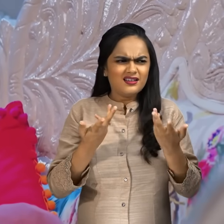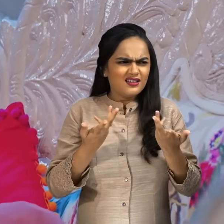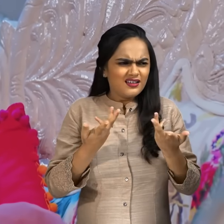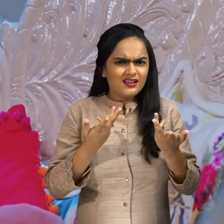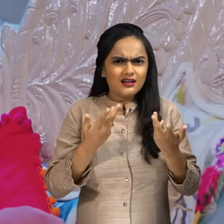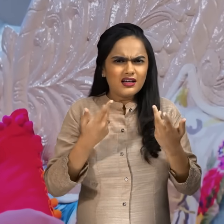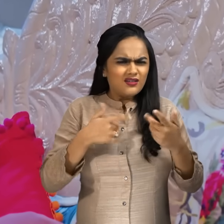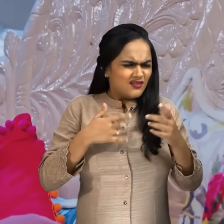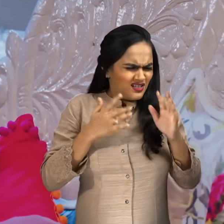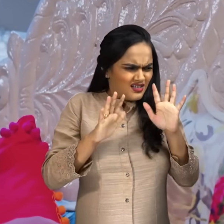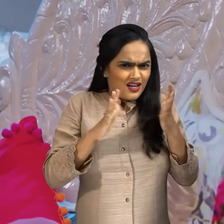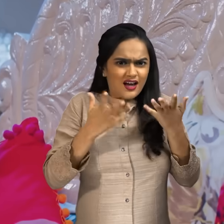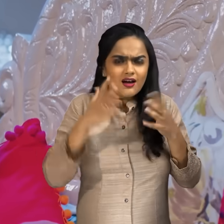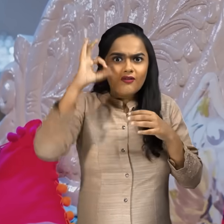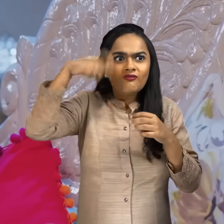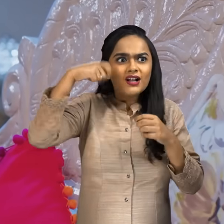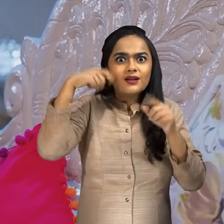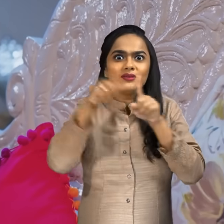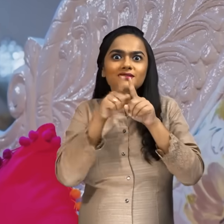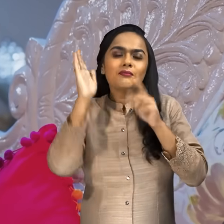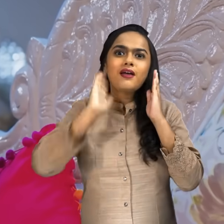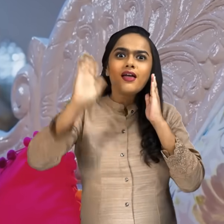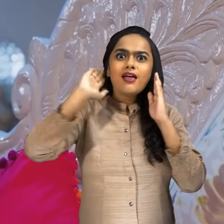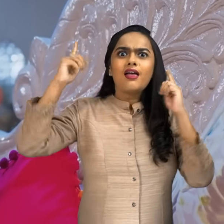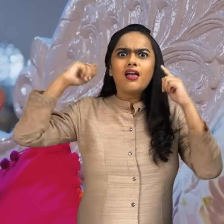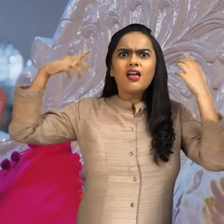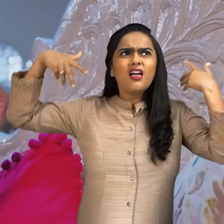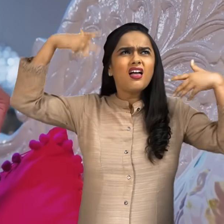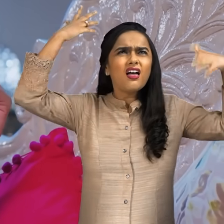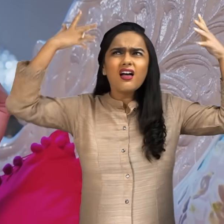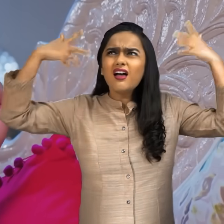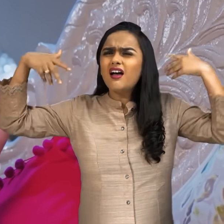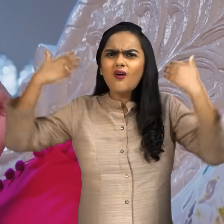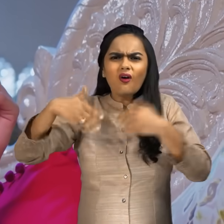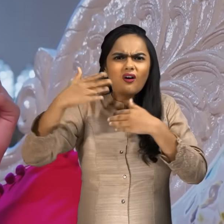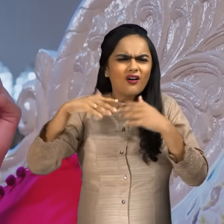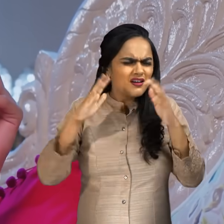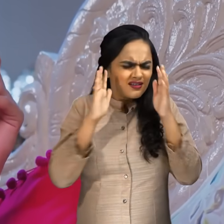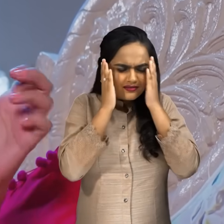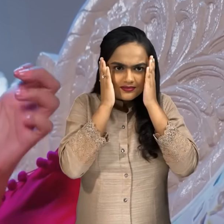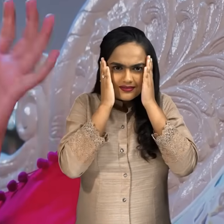और ये फिल्मों की तरह बैकग्राउंड म्यूजिक क्यों सुनाई दे रहा है?